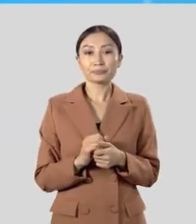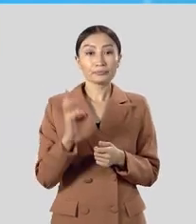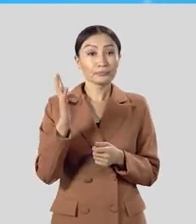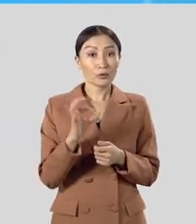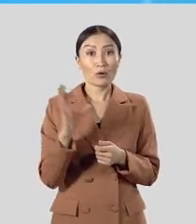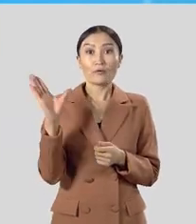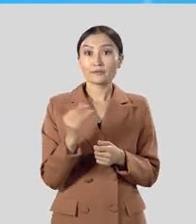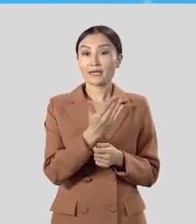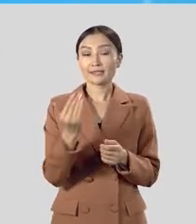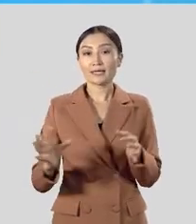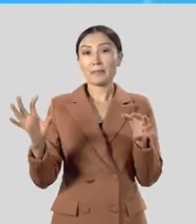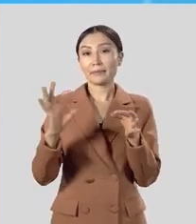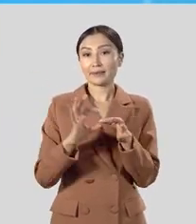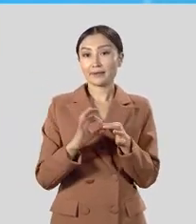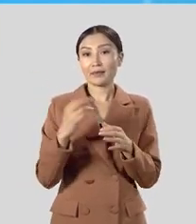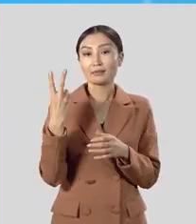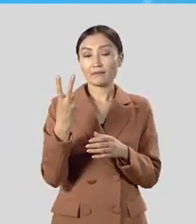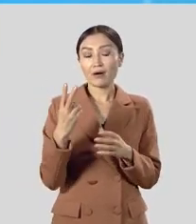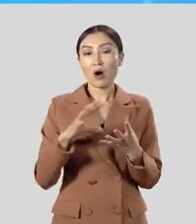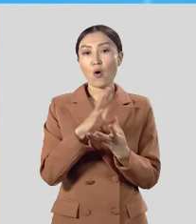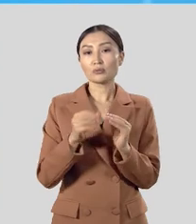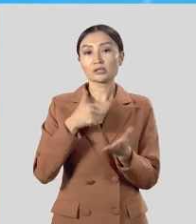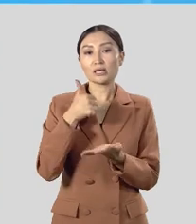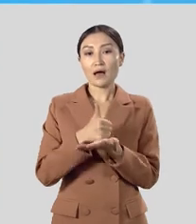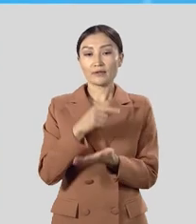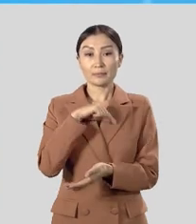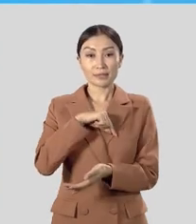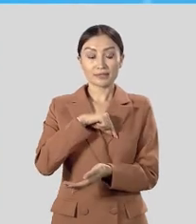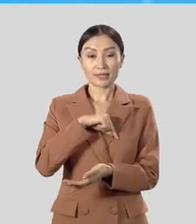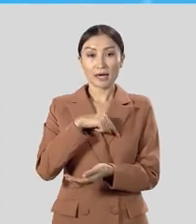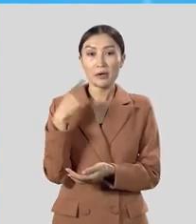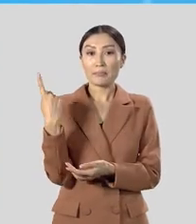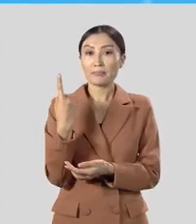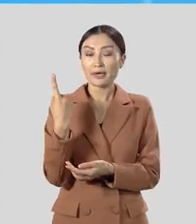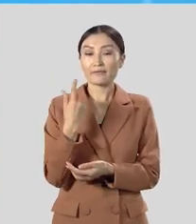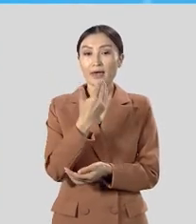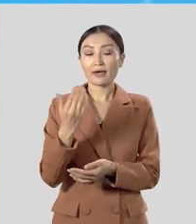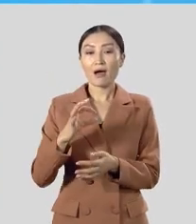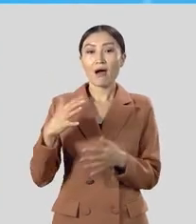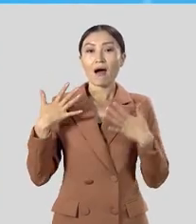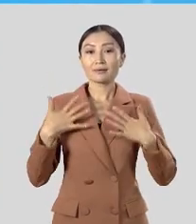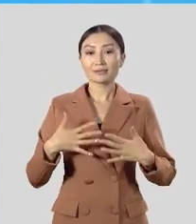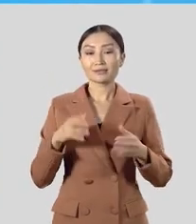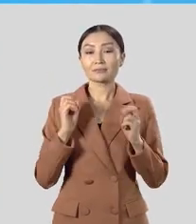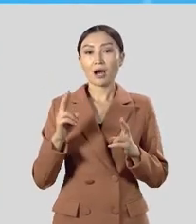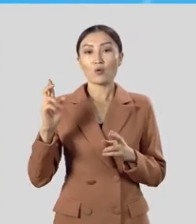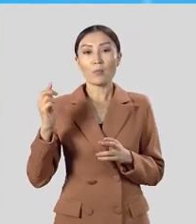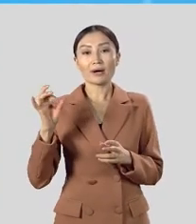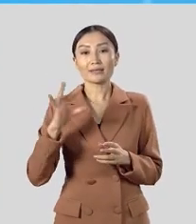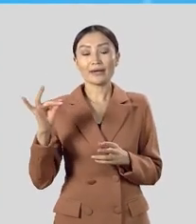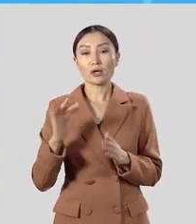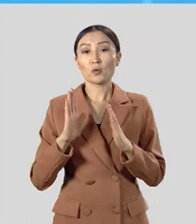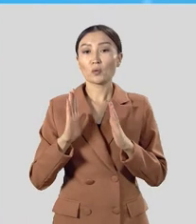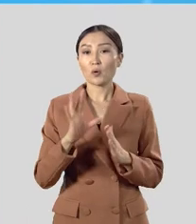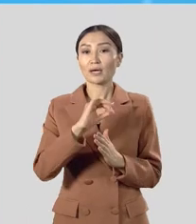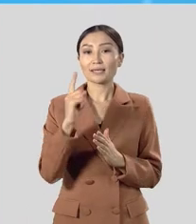Но всех их объединяют два общих главных признака. Первый – их организм, как и у бактерий, состоит